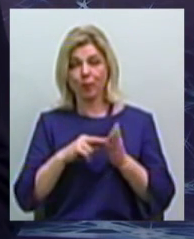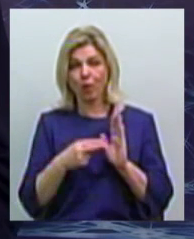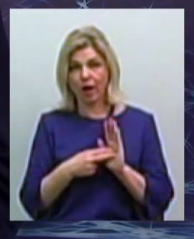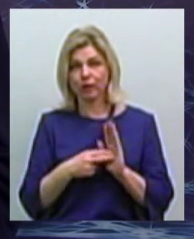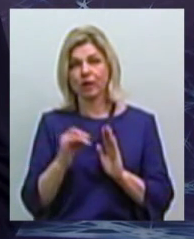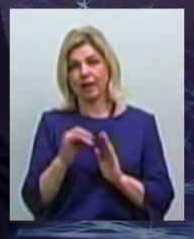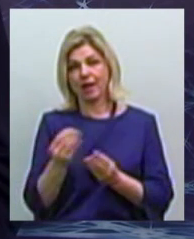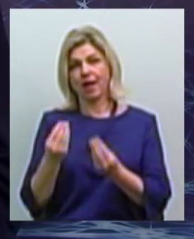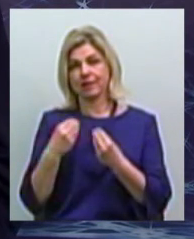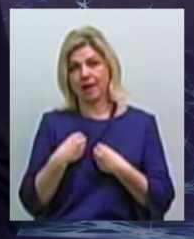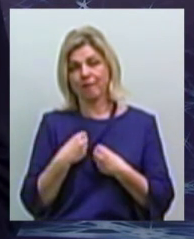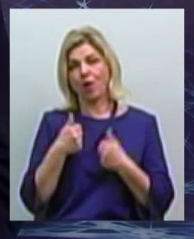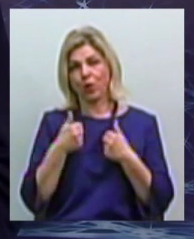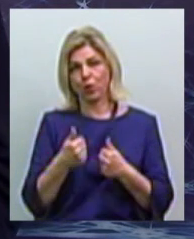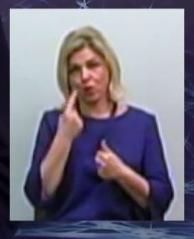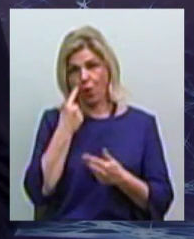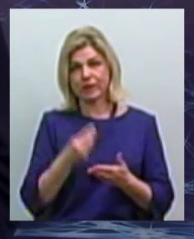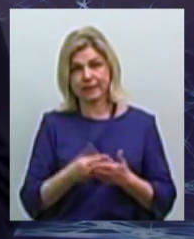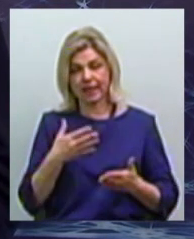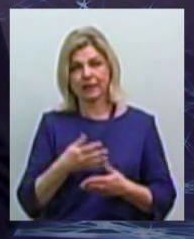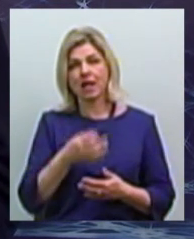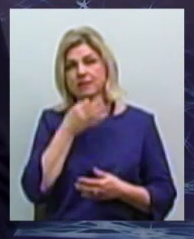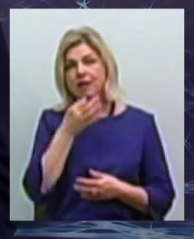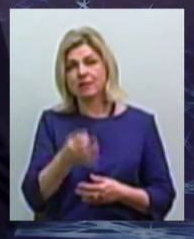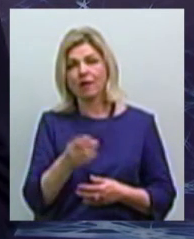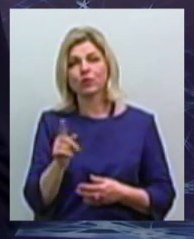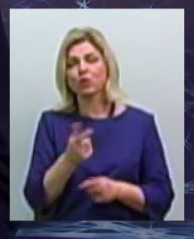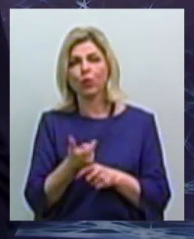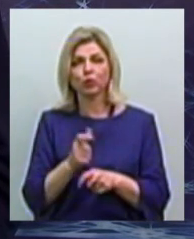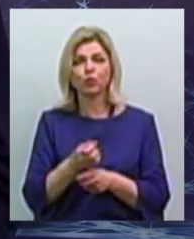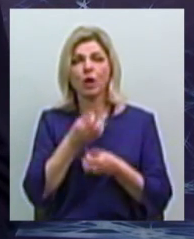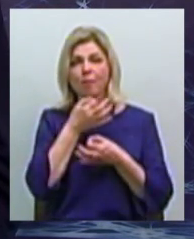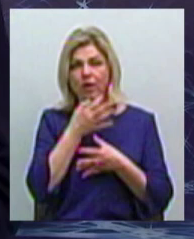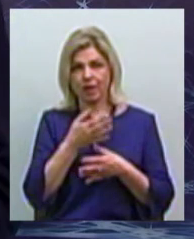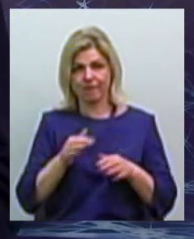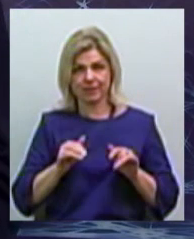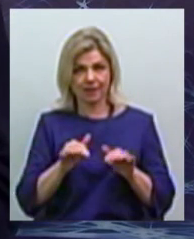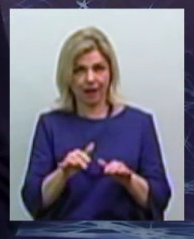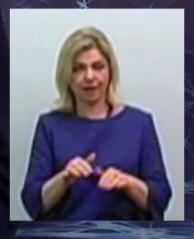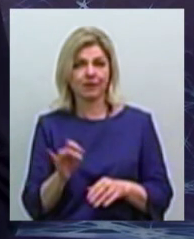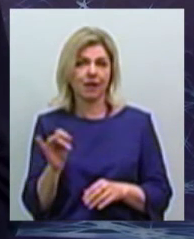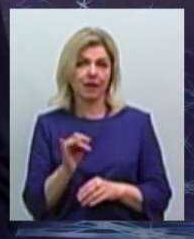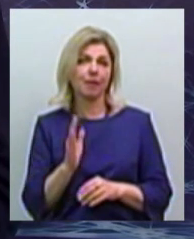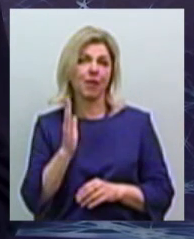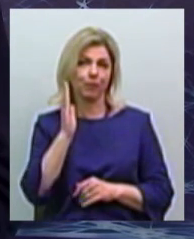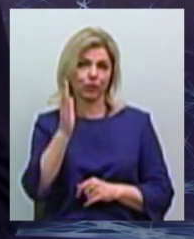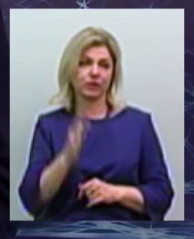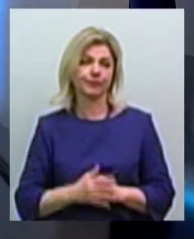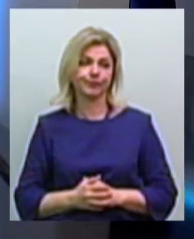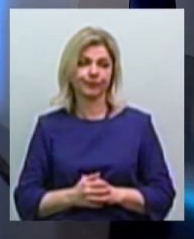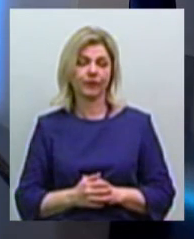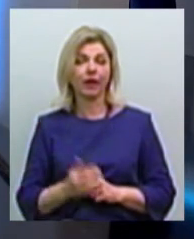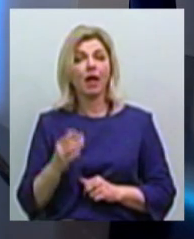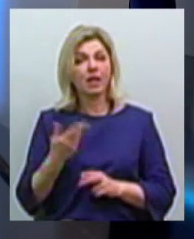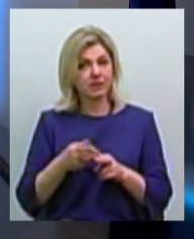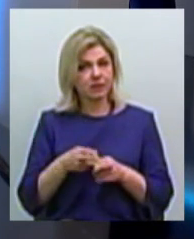надав дуже гарну оцінку, сказав, дуже сподобався захід. І в майбутньому ну, це добре, він